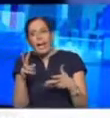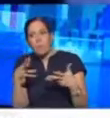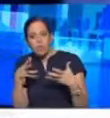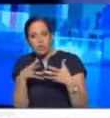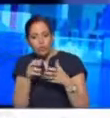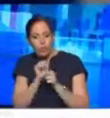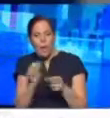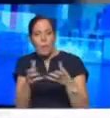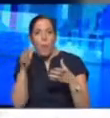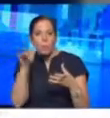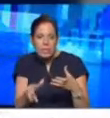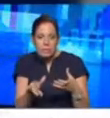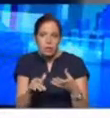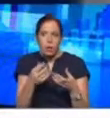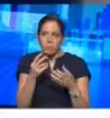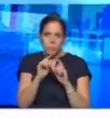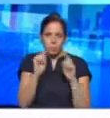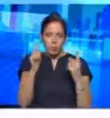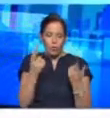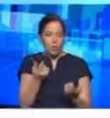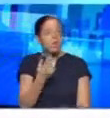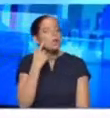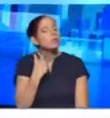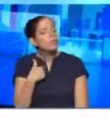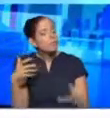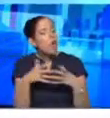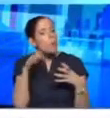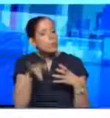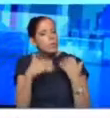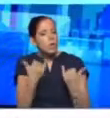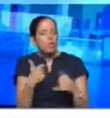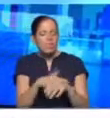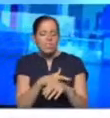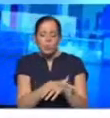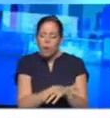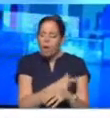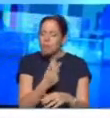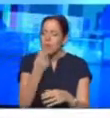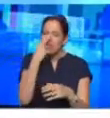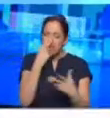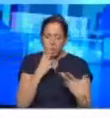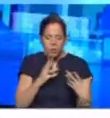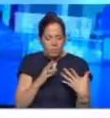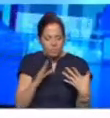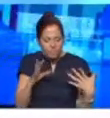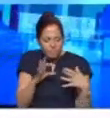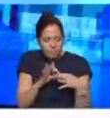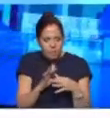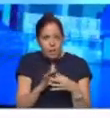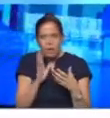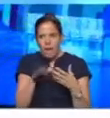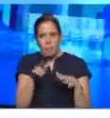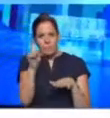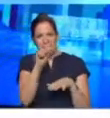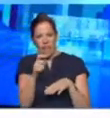מישהו באופוזיציה. אני חושבת שבאיזשהו מקום האופוזיציה גם כרגע עסוקה בלאחות את הקרעים, כלומר גם זהבה גלאון לקחה צעד אחד